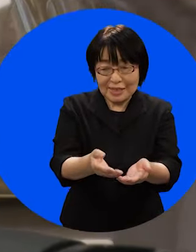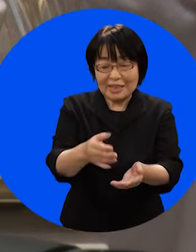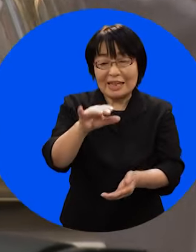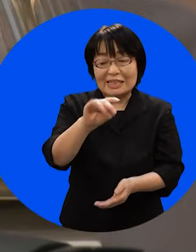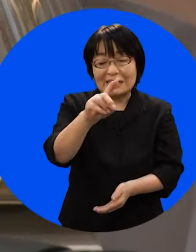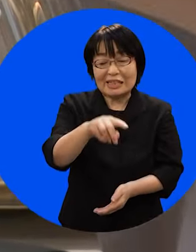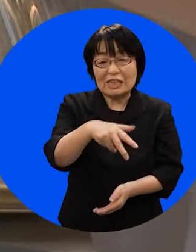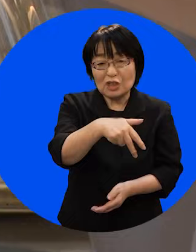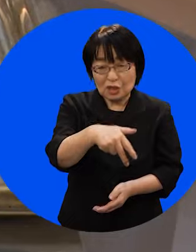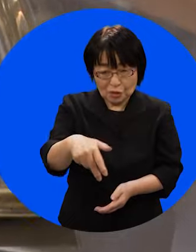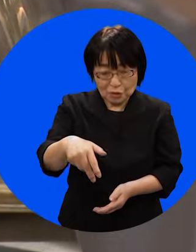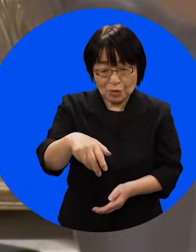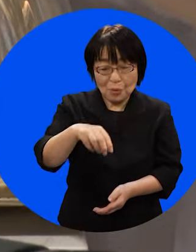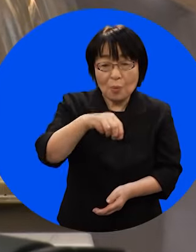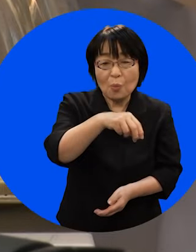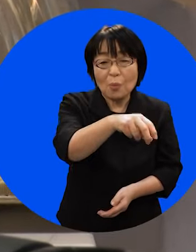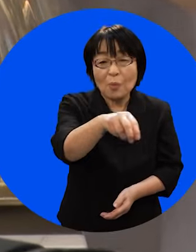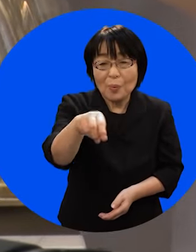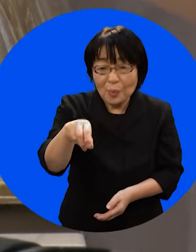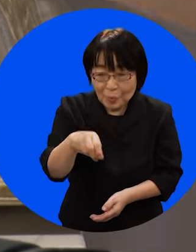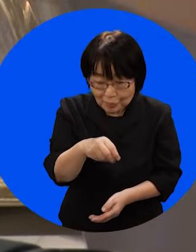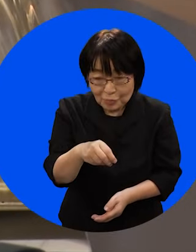ーブンで焼きます。